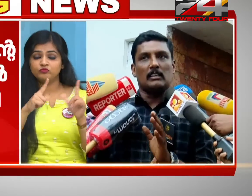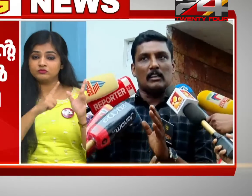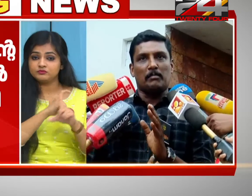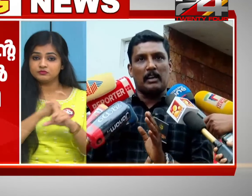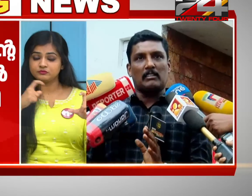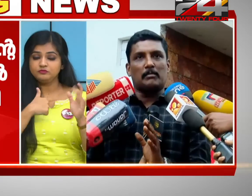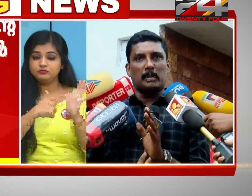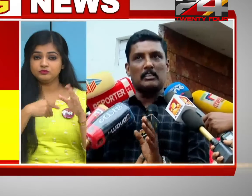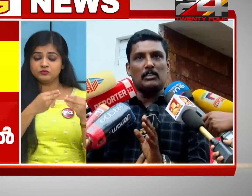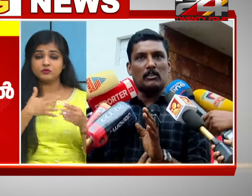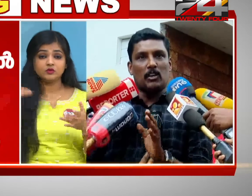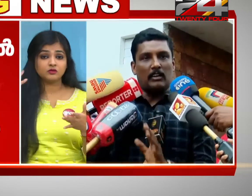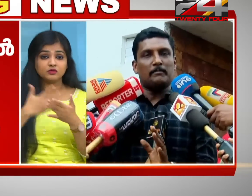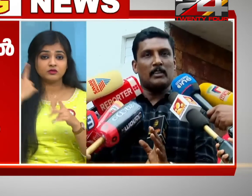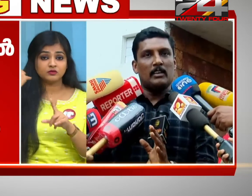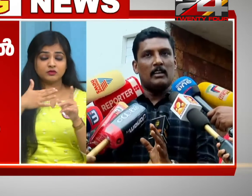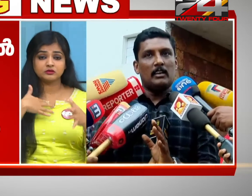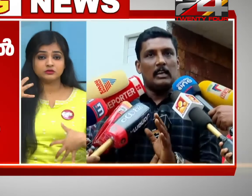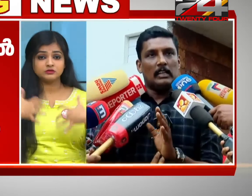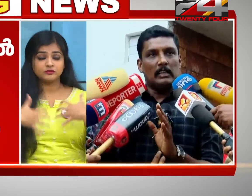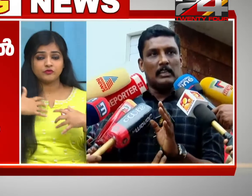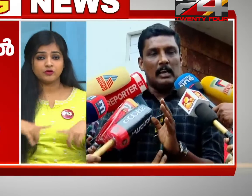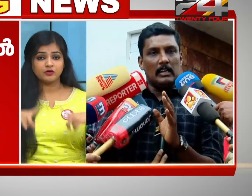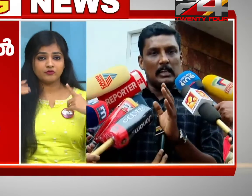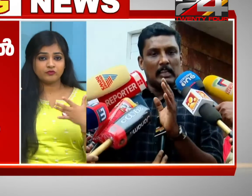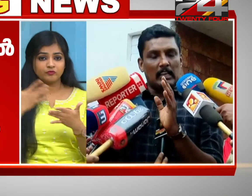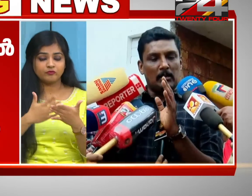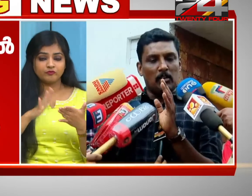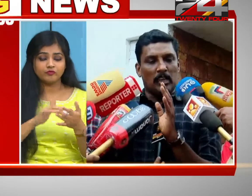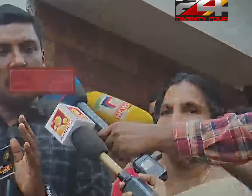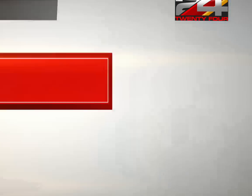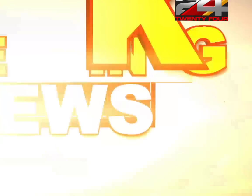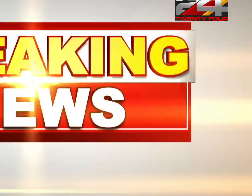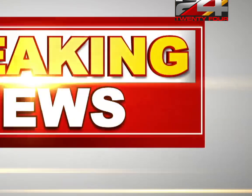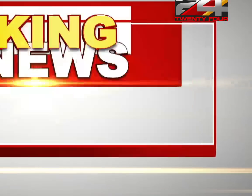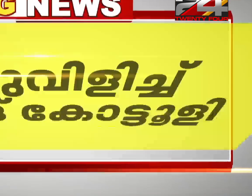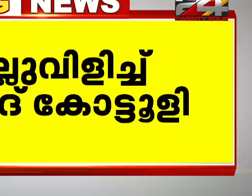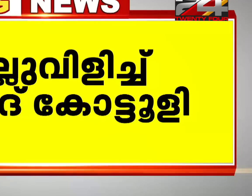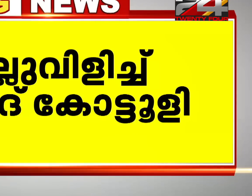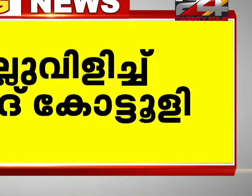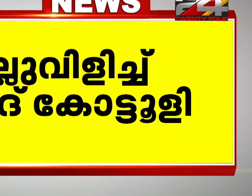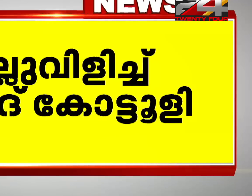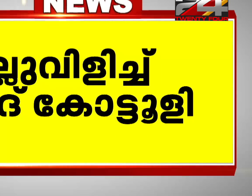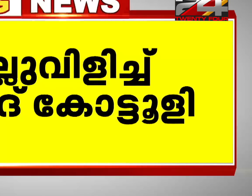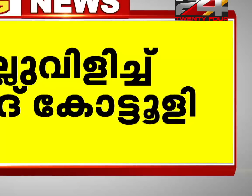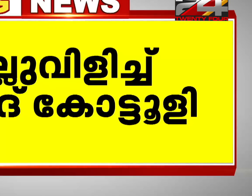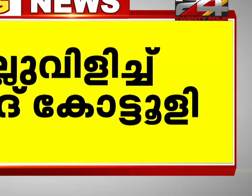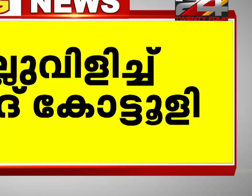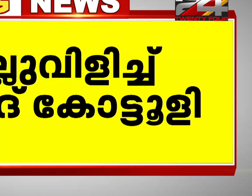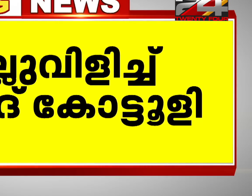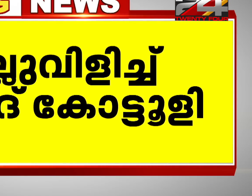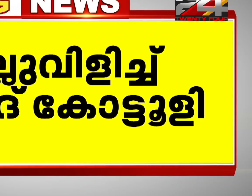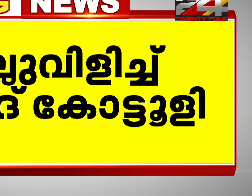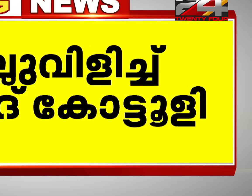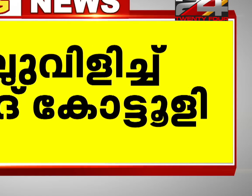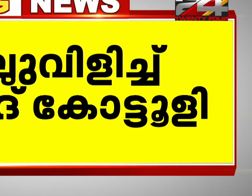ഇത്രയും പ്രയാസപ്പെട്ട് ജീവിച്ചു വന്ന ഒരാൾ. അതായത് ഞാൻ ഏതെങ്കിലും ഒരു തരത്തിൽ, ഞാനിപ്പോൾ നിങ്ങൾക്ക് ഓരോ ഘട്ടമായിട്ട് ഓരോ